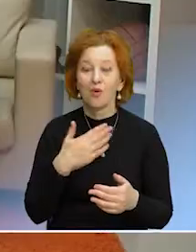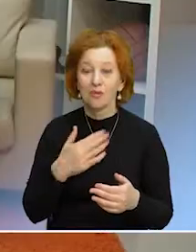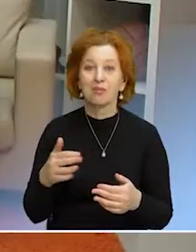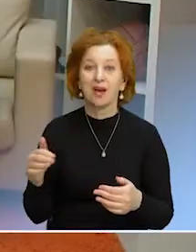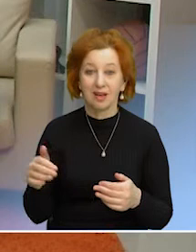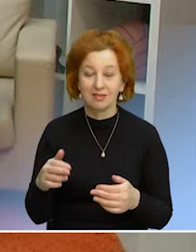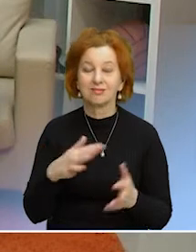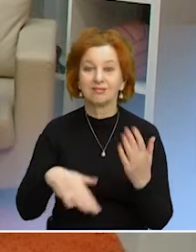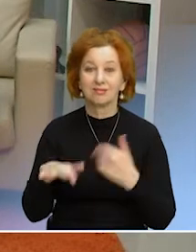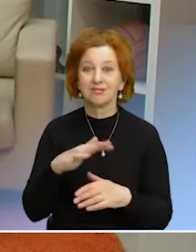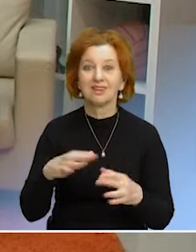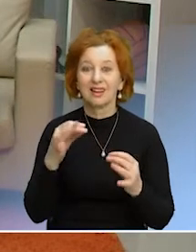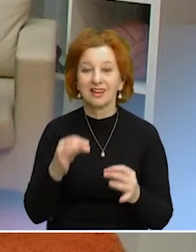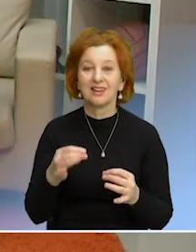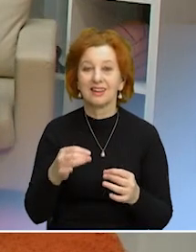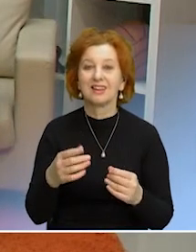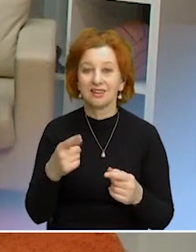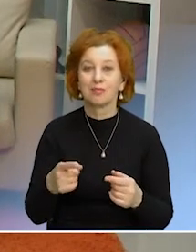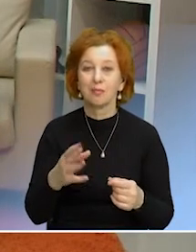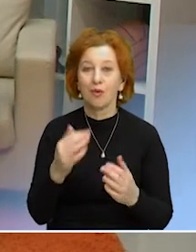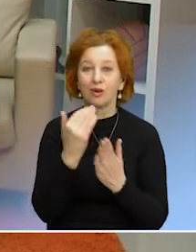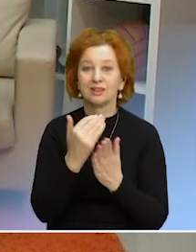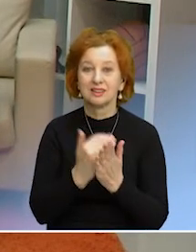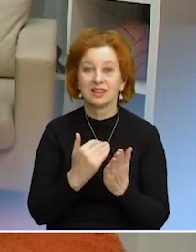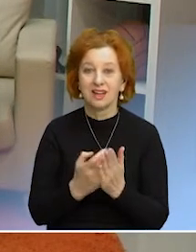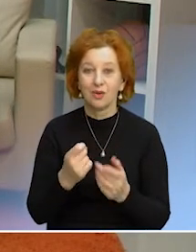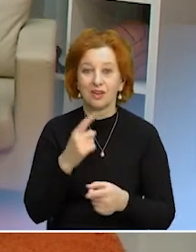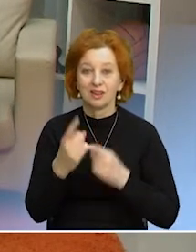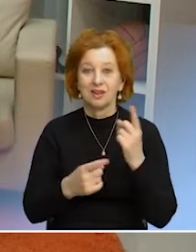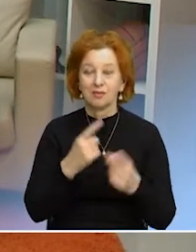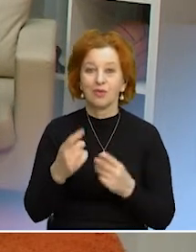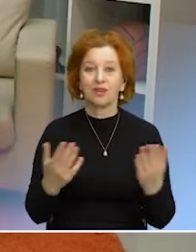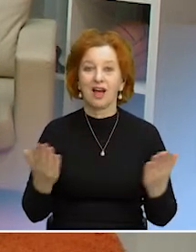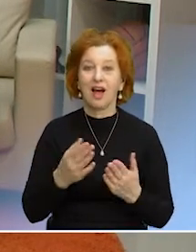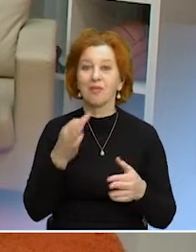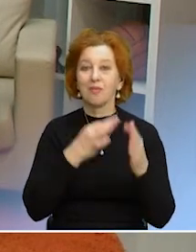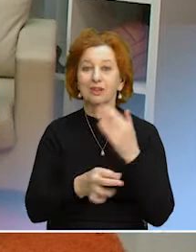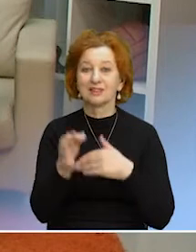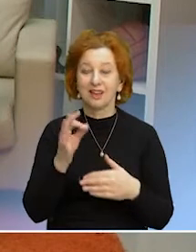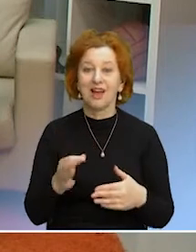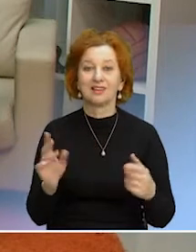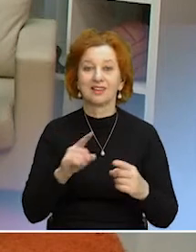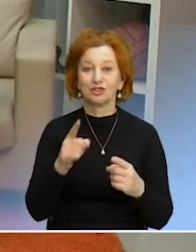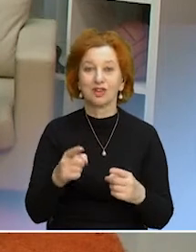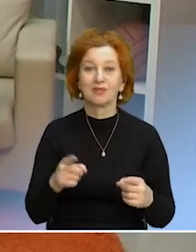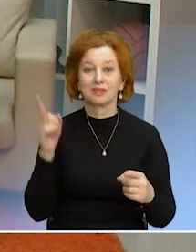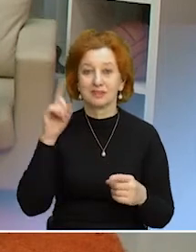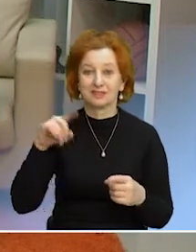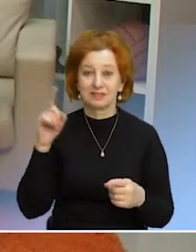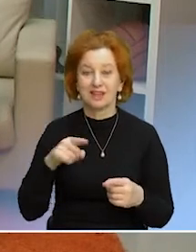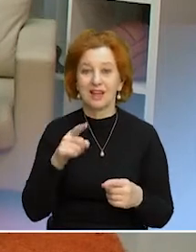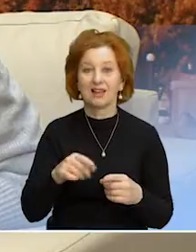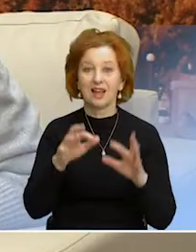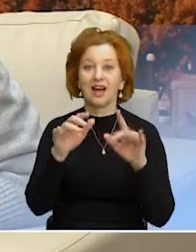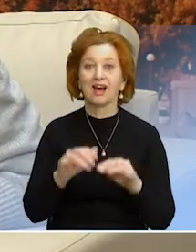любимая Донская. Ну, давайте по сценарию немножечко. Вообще, это какая-то сказка или просто сказочные персонажи?